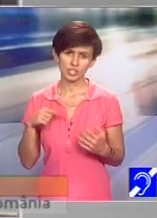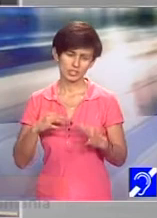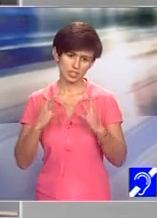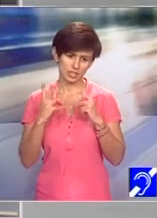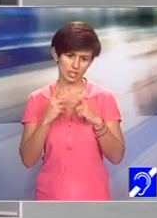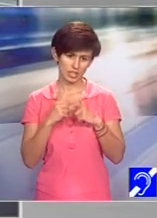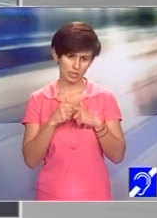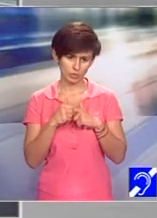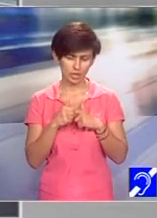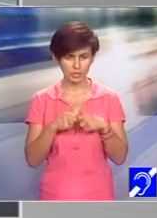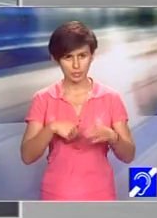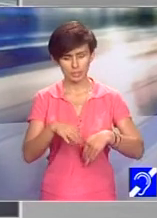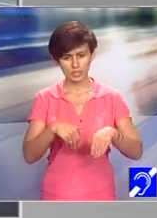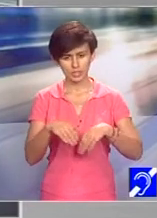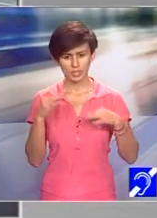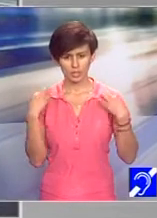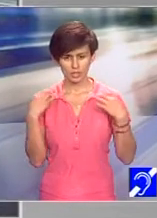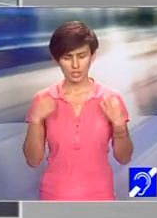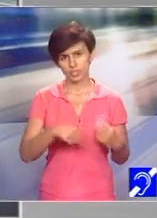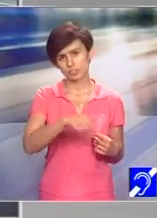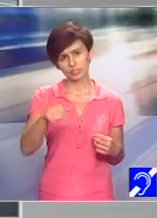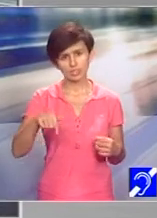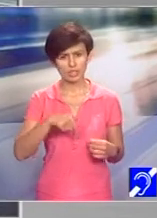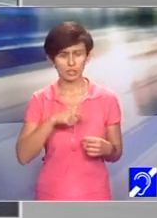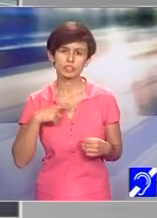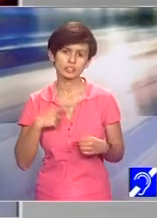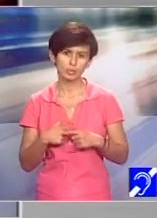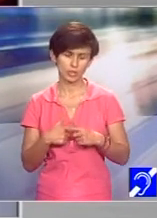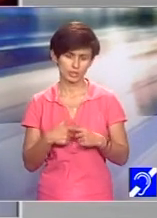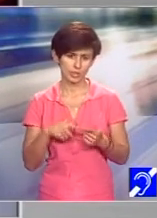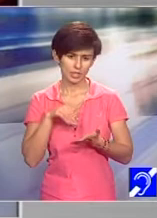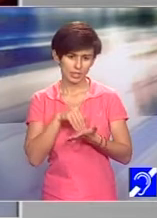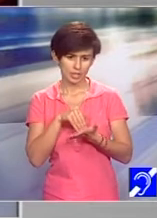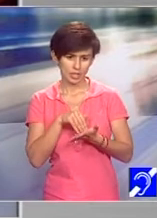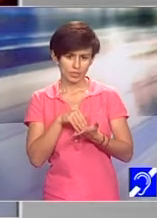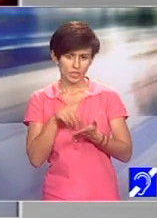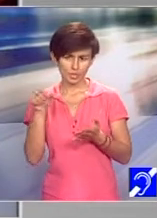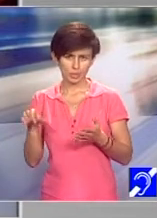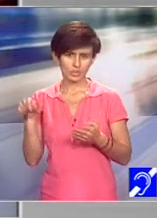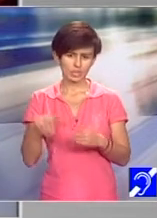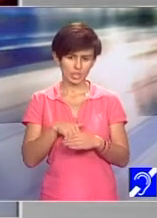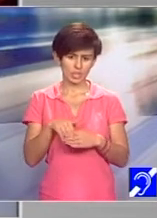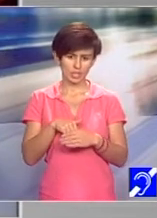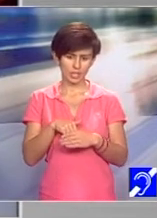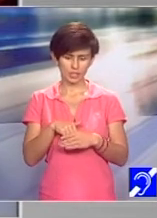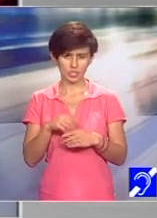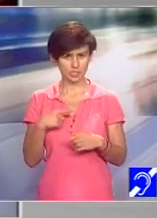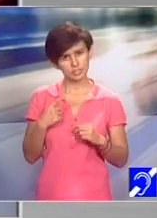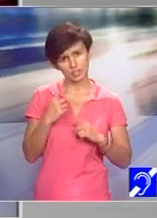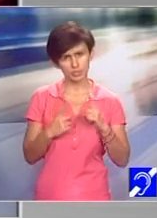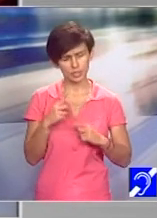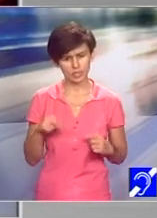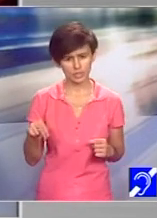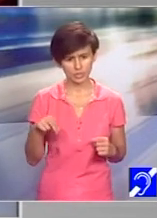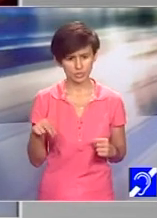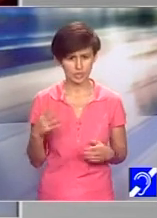dumneavoastră sunteți la jumătate din necesarul de angajați care ar face față. Dar este la nivel național acest lucru. Sunt câteva județe, dar nu mai mult